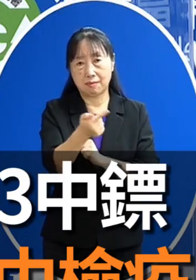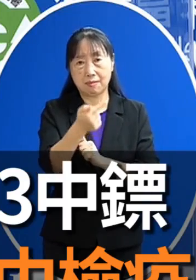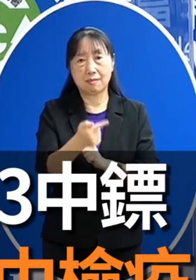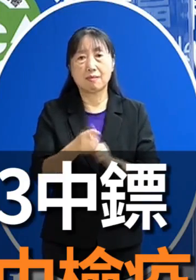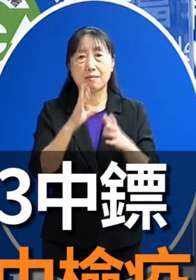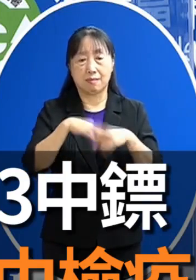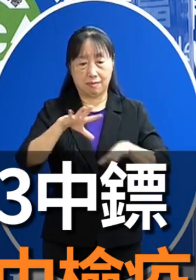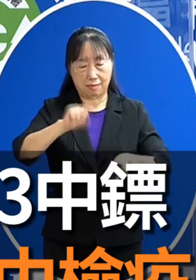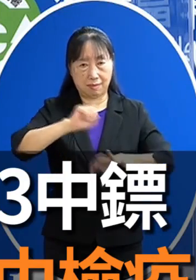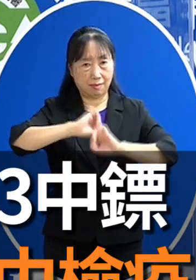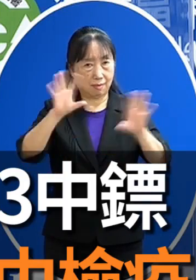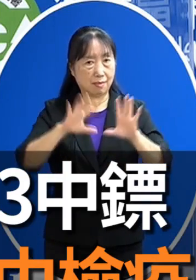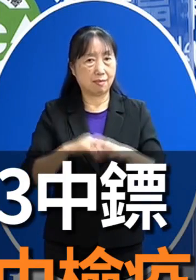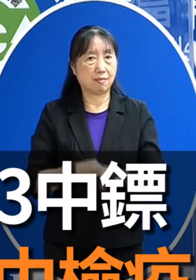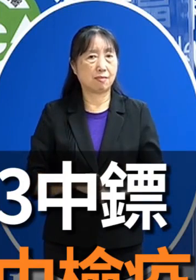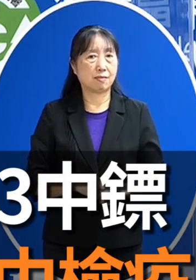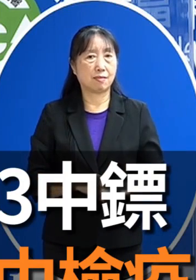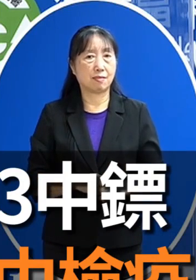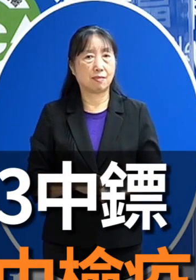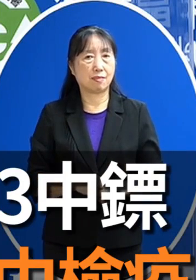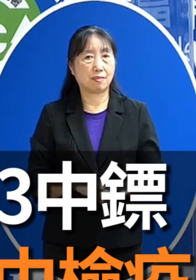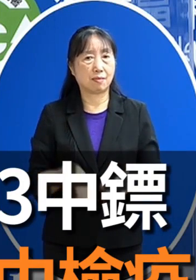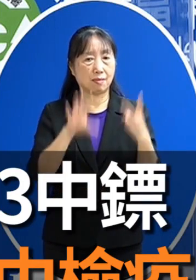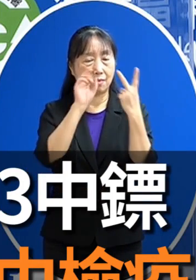我们今天宣布，是